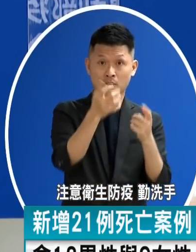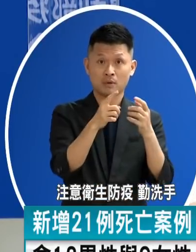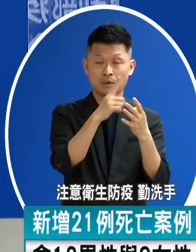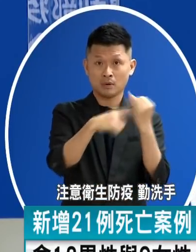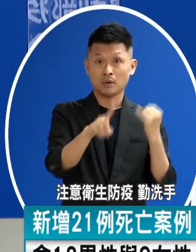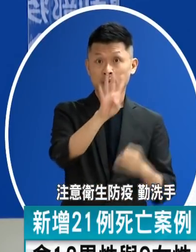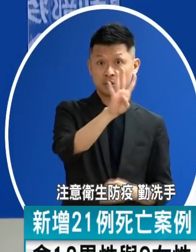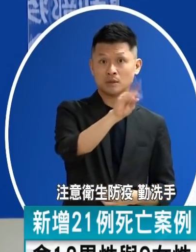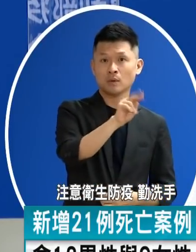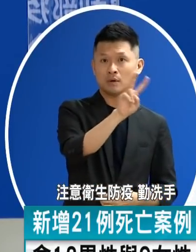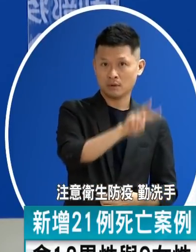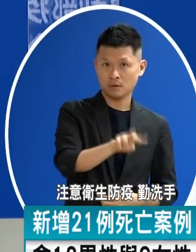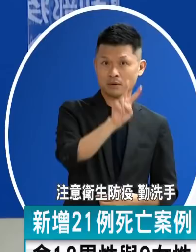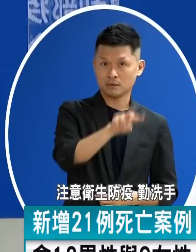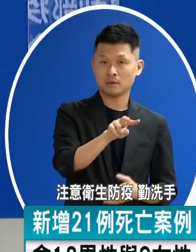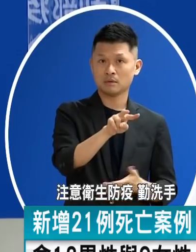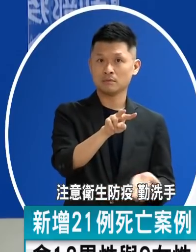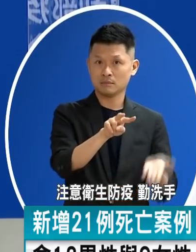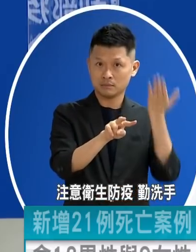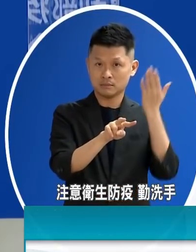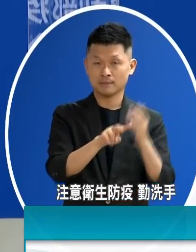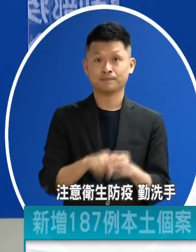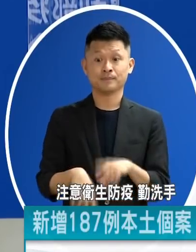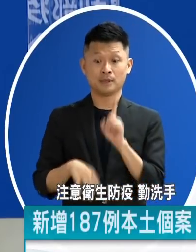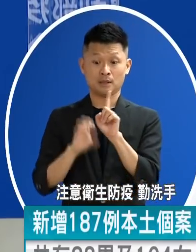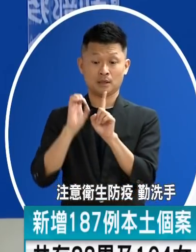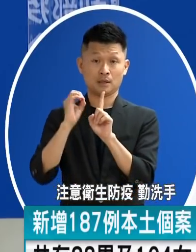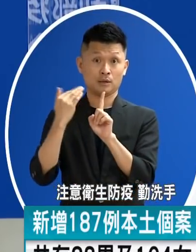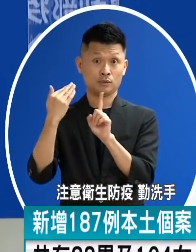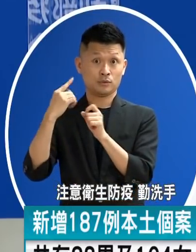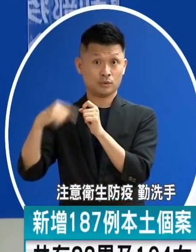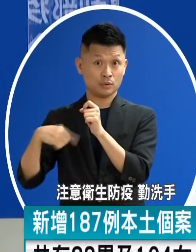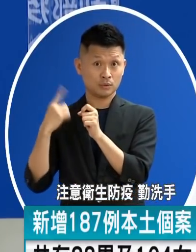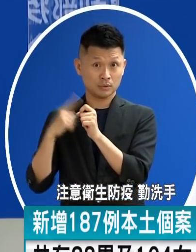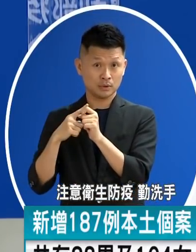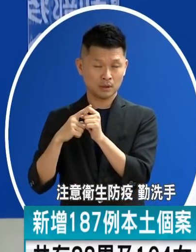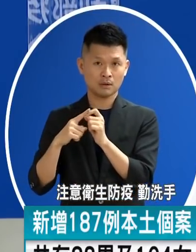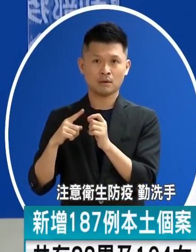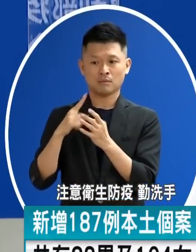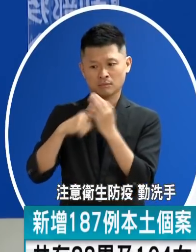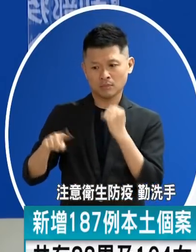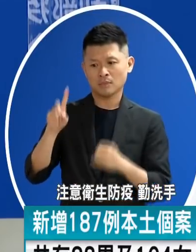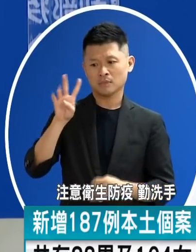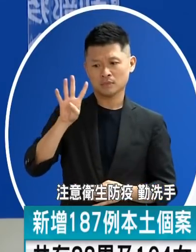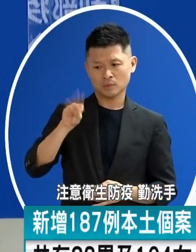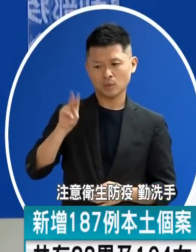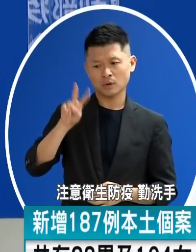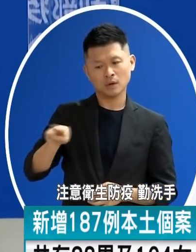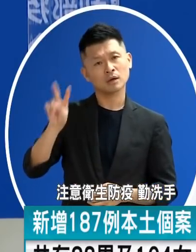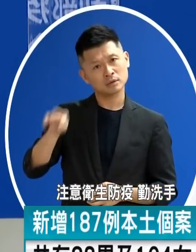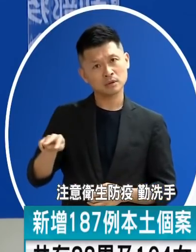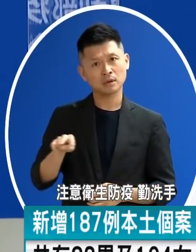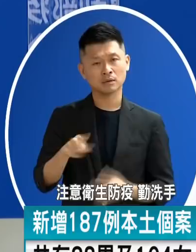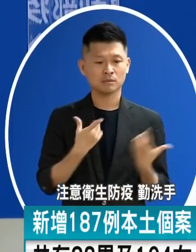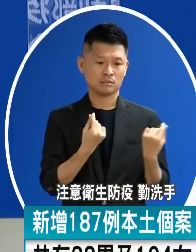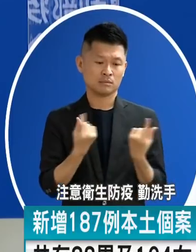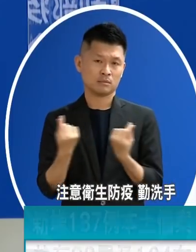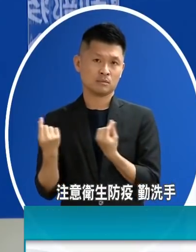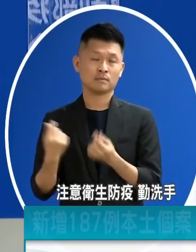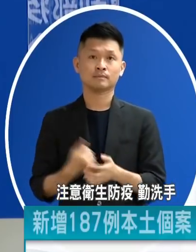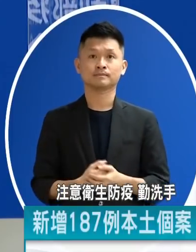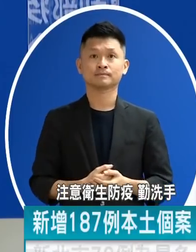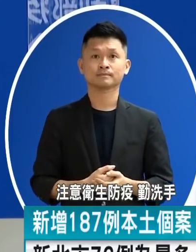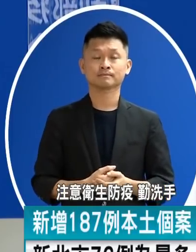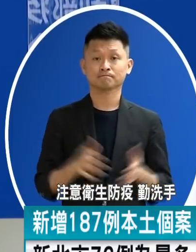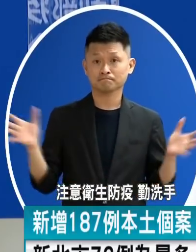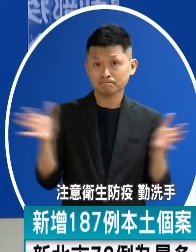是42,000多具，那109年呢也是42,000多具哦。那统计，